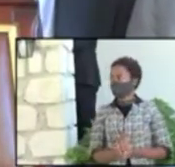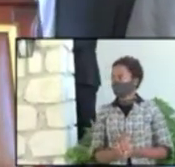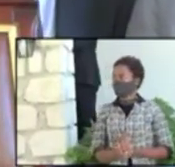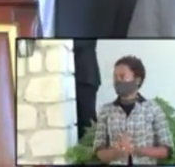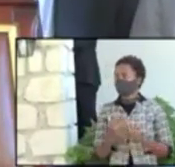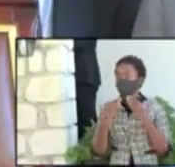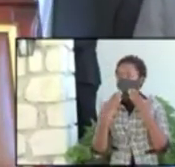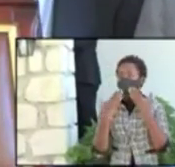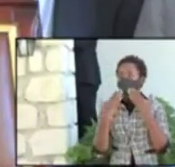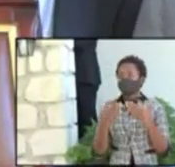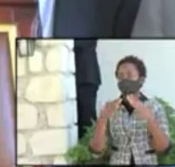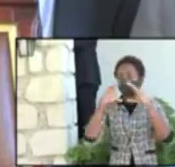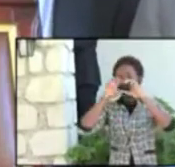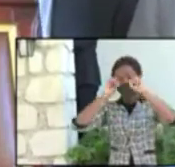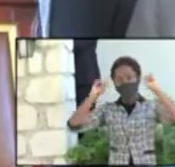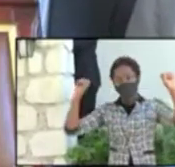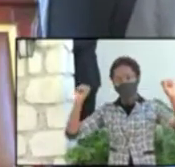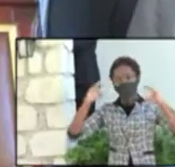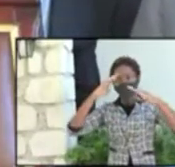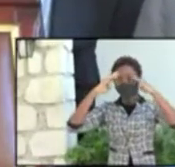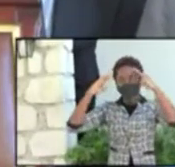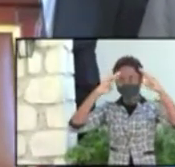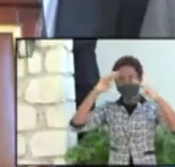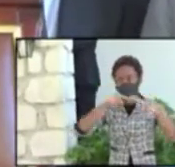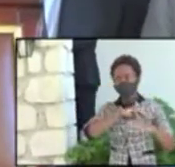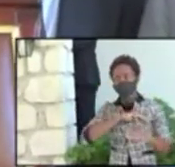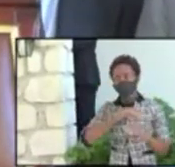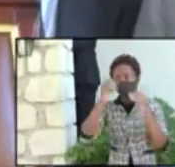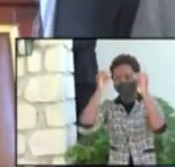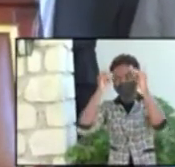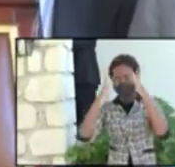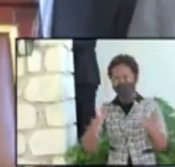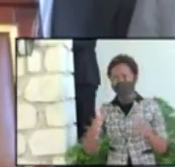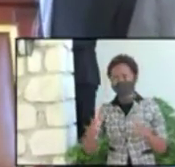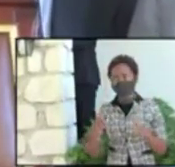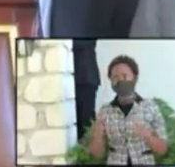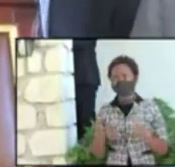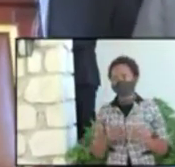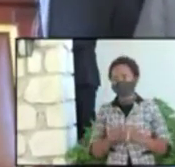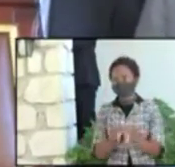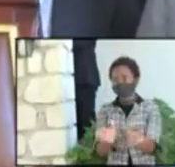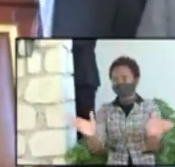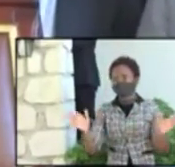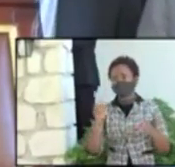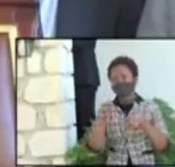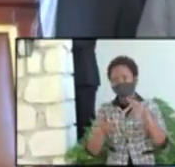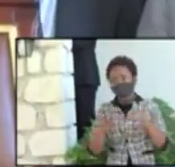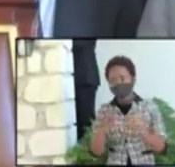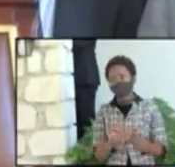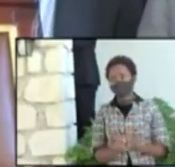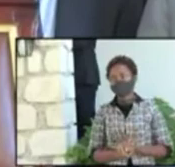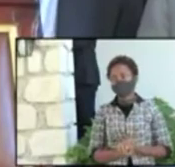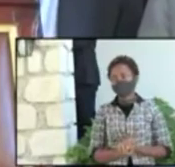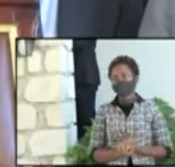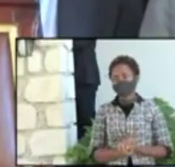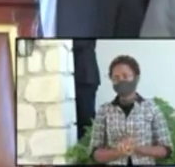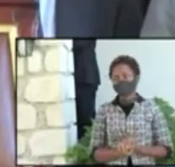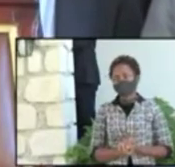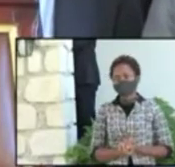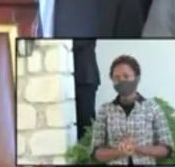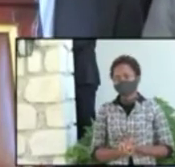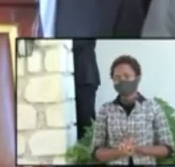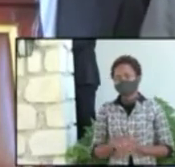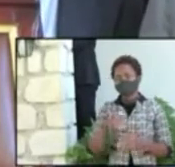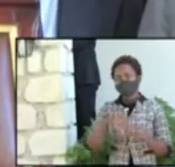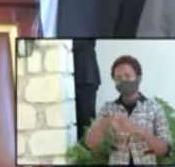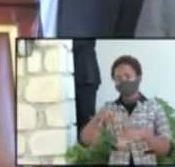Merci Excellence, et absolument ministre, directeur général ou cadre d'administration publique qui n'a pas sur